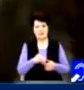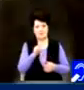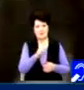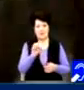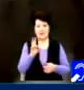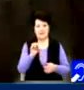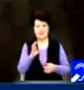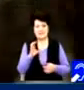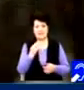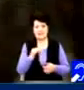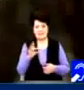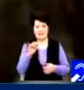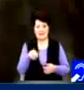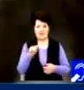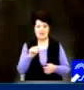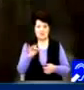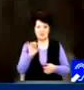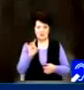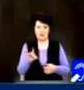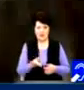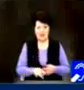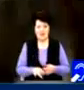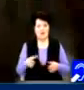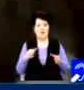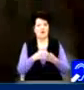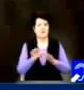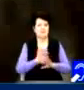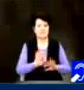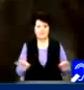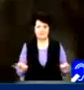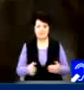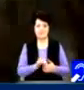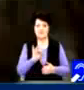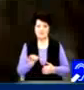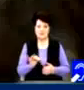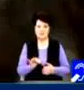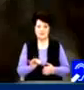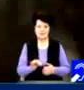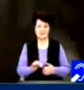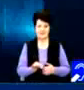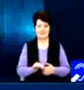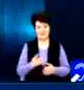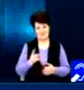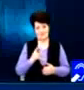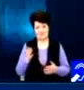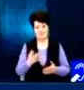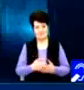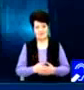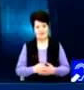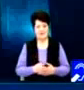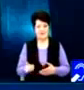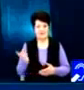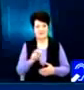Năstase regizorul am avut o echipă imensă și abia așteptăm să să vi l